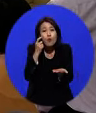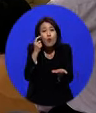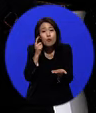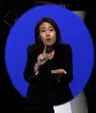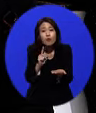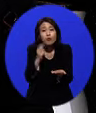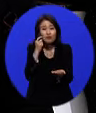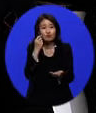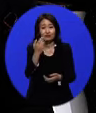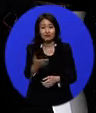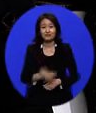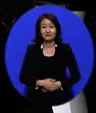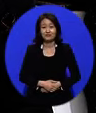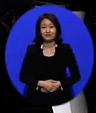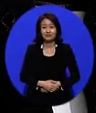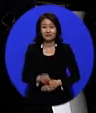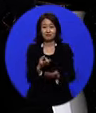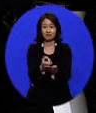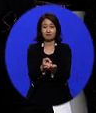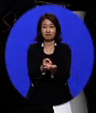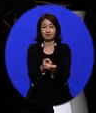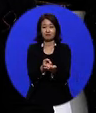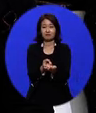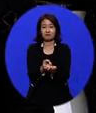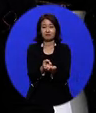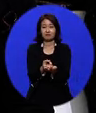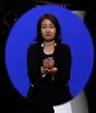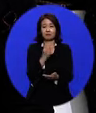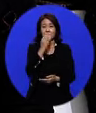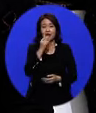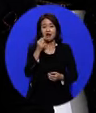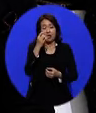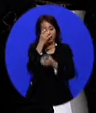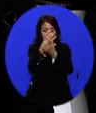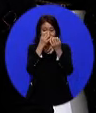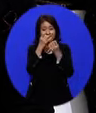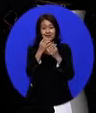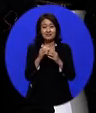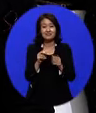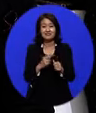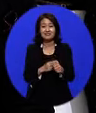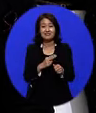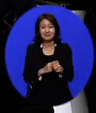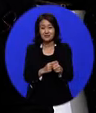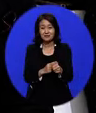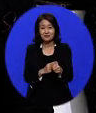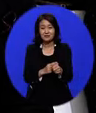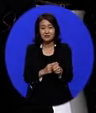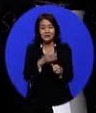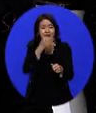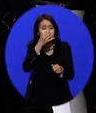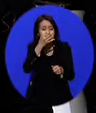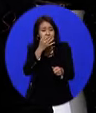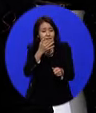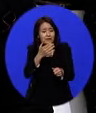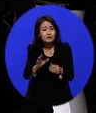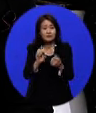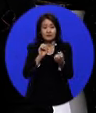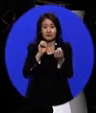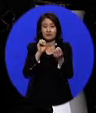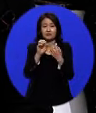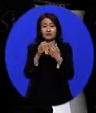생각하십니까? 누워 계셔서 거의 혼미하신 네, 그런 스승님이 힘들게 대답을